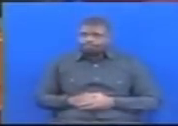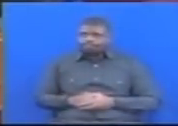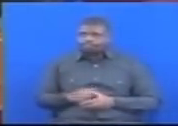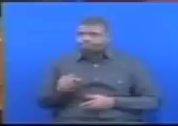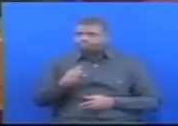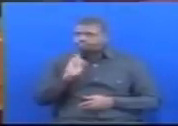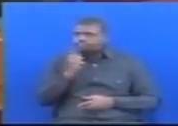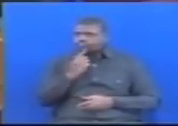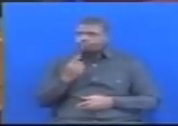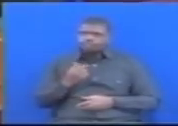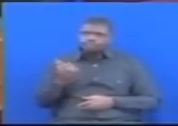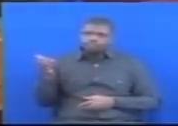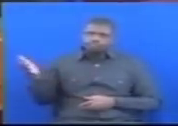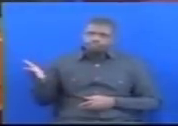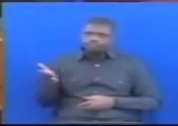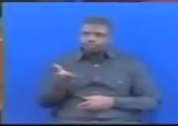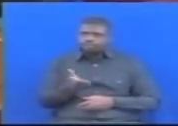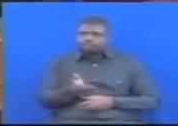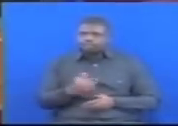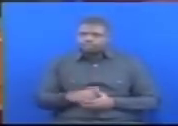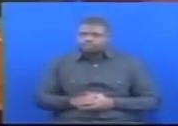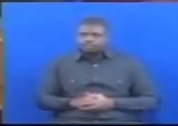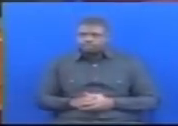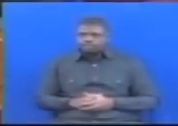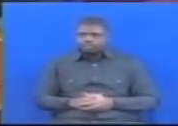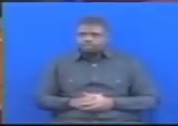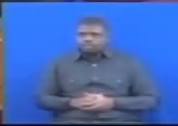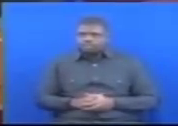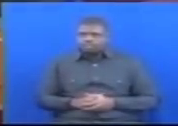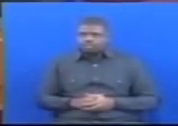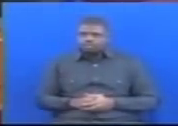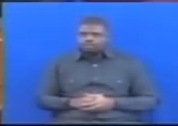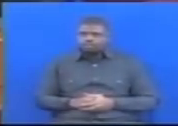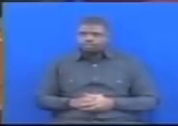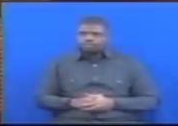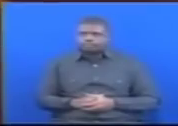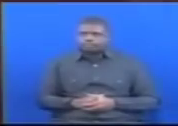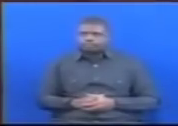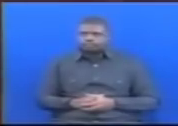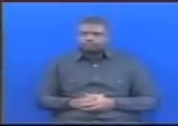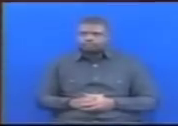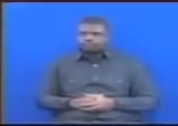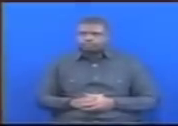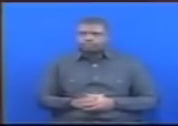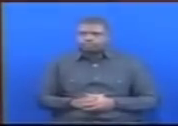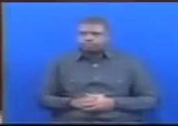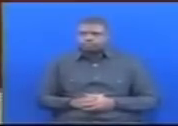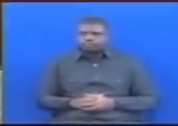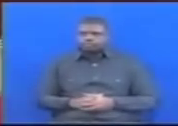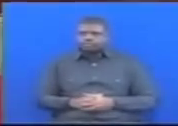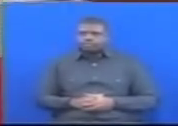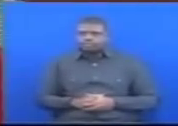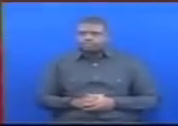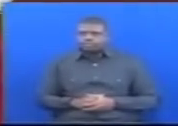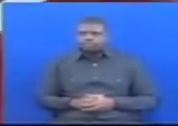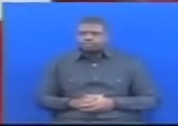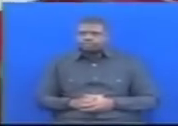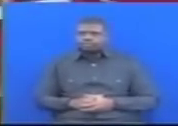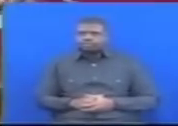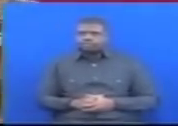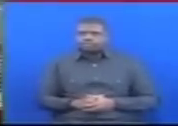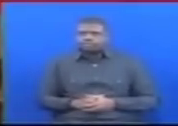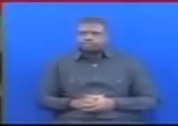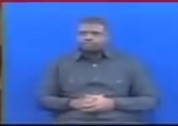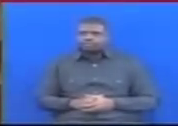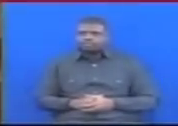Majibu ya swali hilo Mheshimiwa Naibu Waziri Mambo ya Ndani ya Nchi, Injinia Masauni, tafadhali.